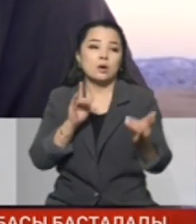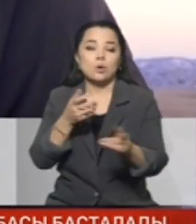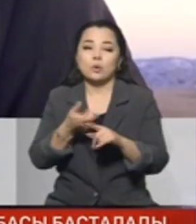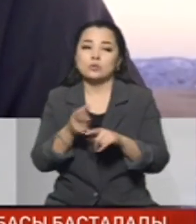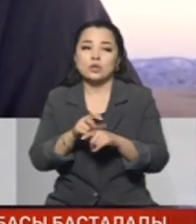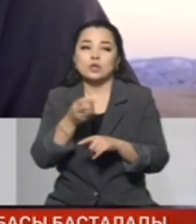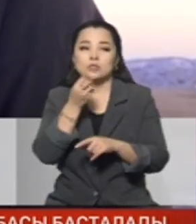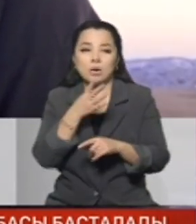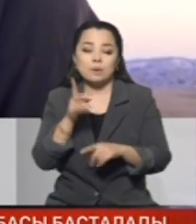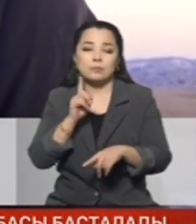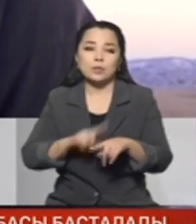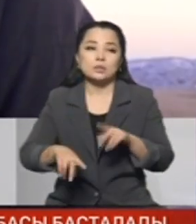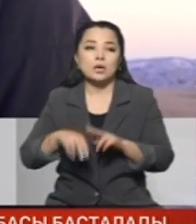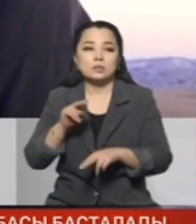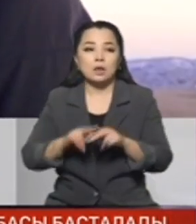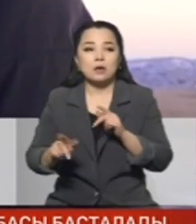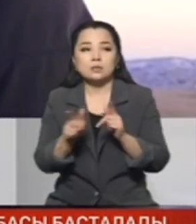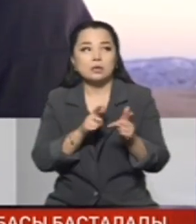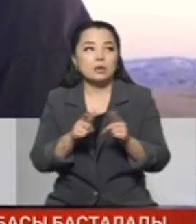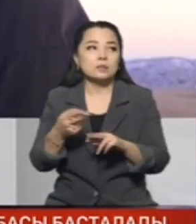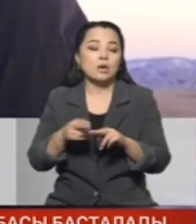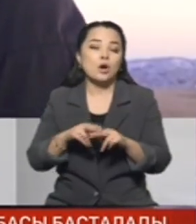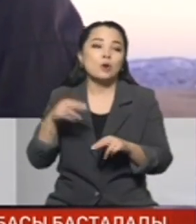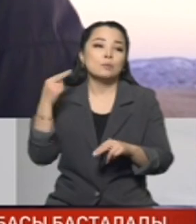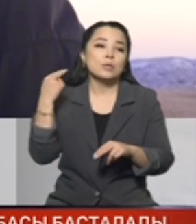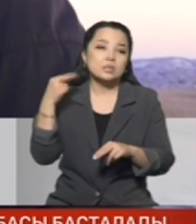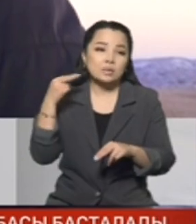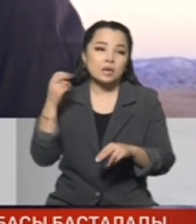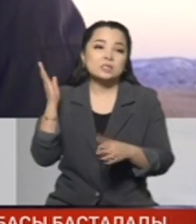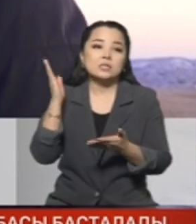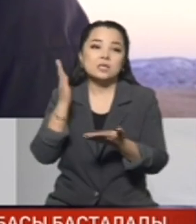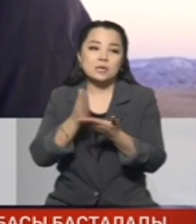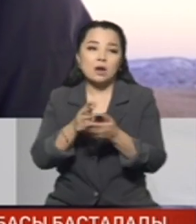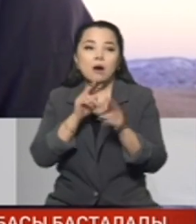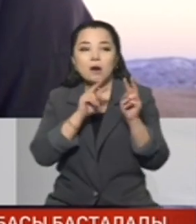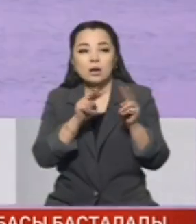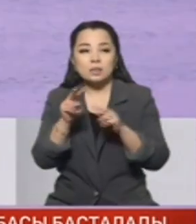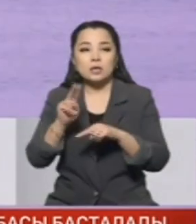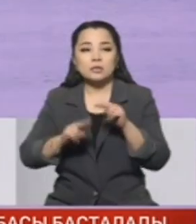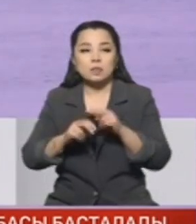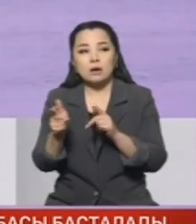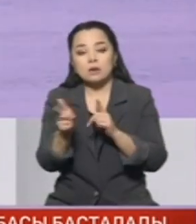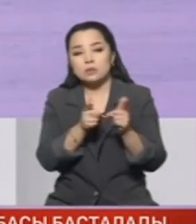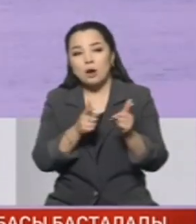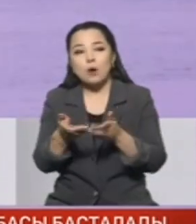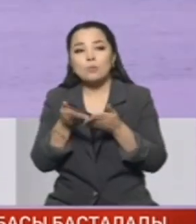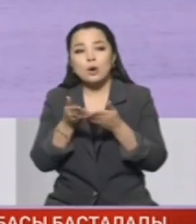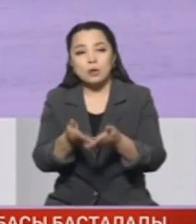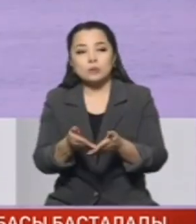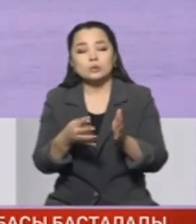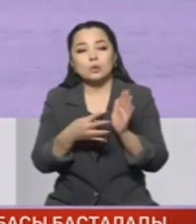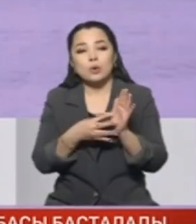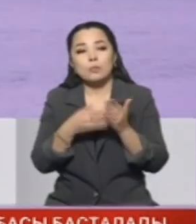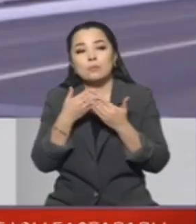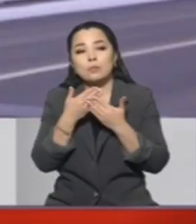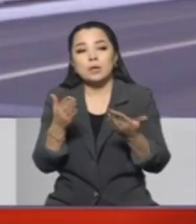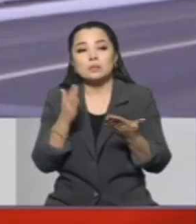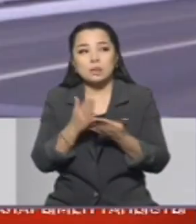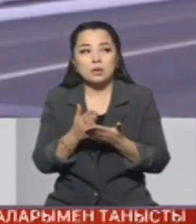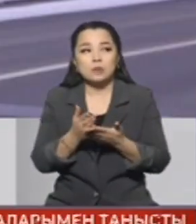Жылдам салынды, өйткені бұл президентіміздің тікелей қадағалауымен салынды. паром 9-да последний жүрет, одан